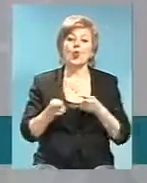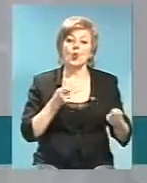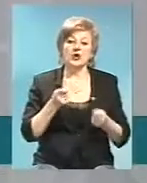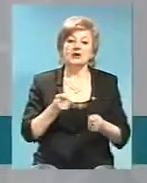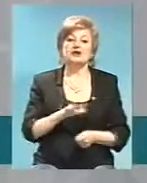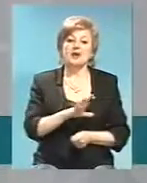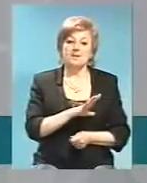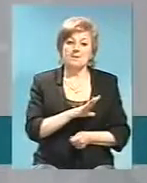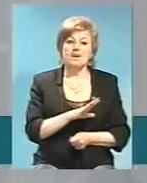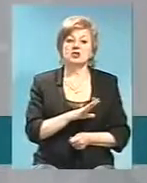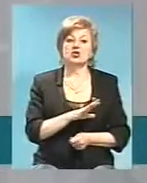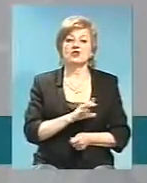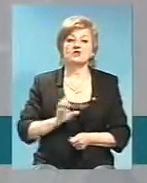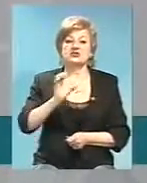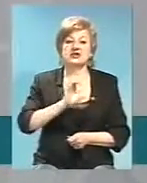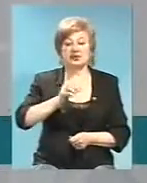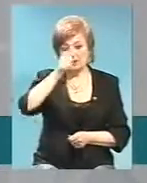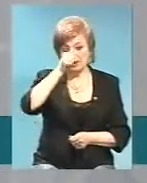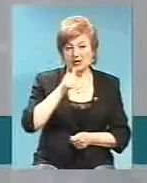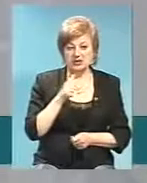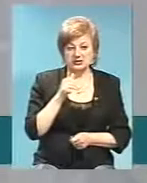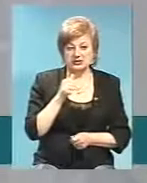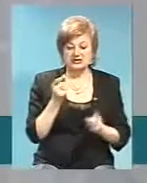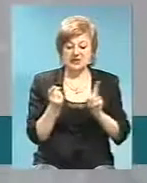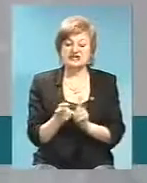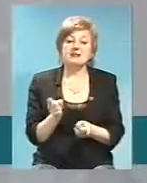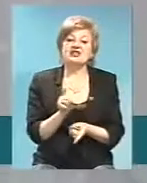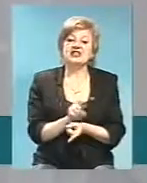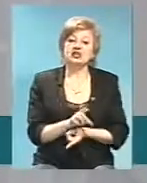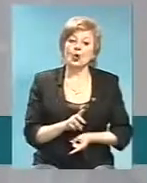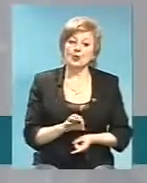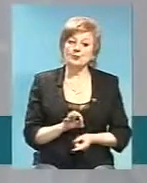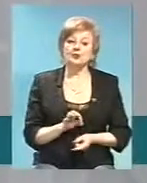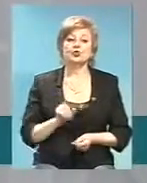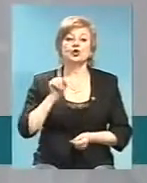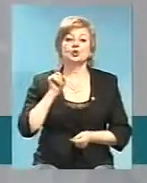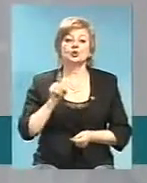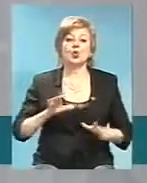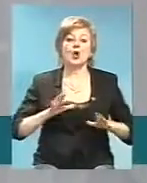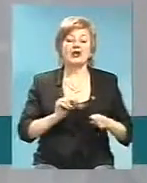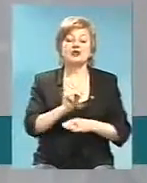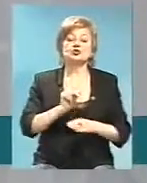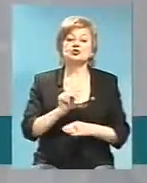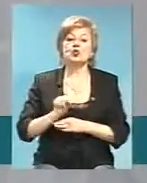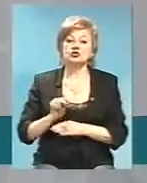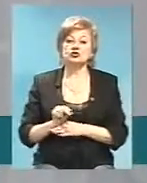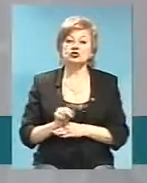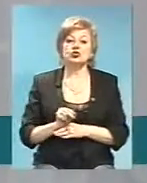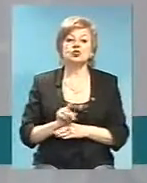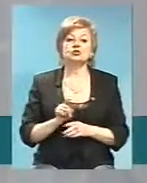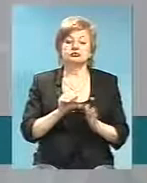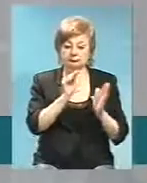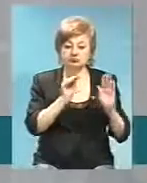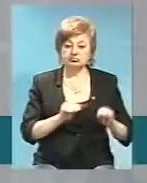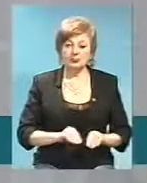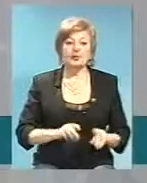було саме у вересні місяці змінено ту інструкцію, яка, власне,